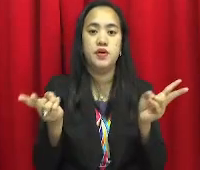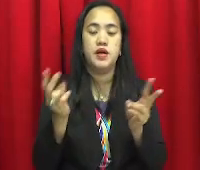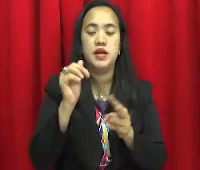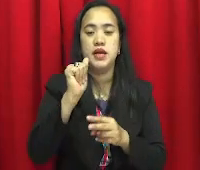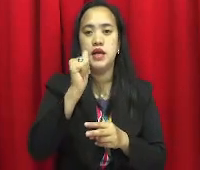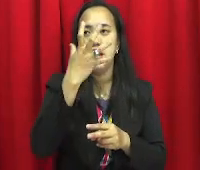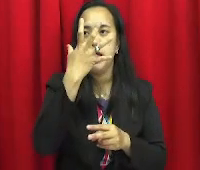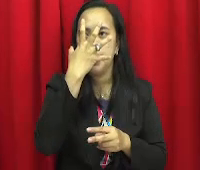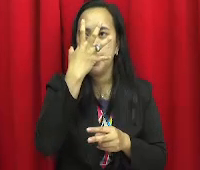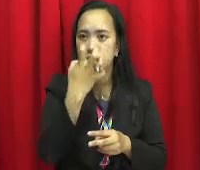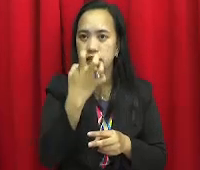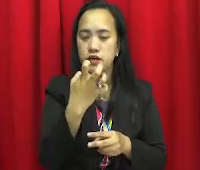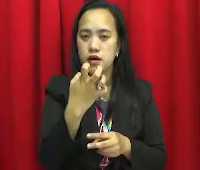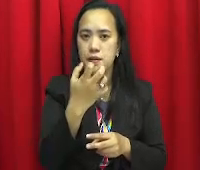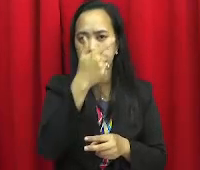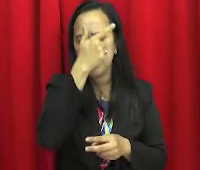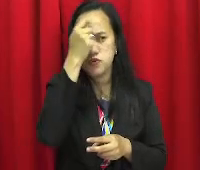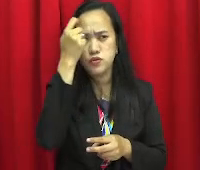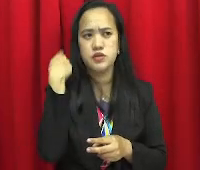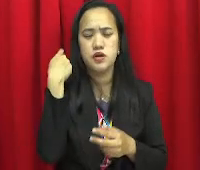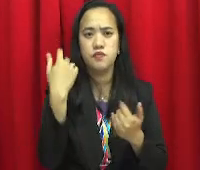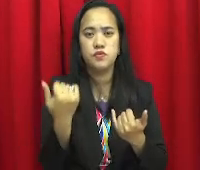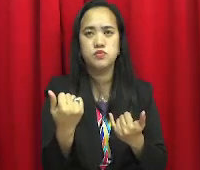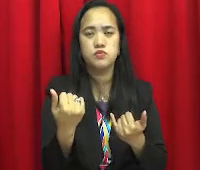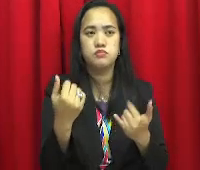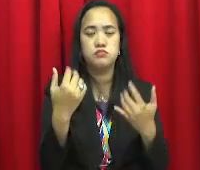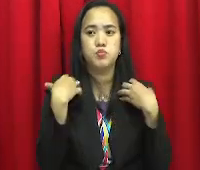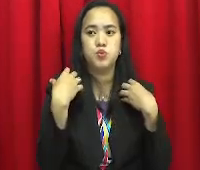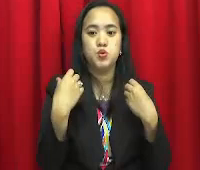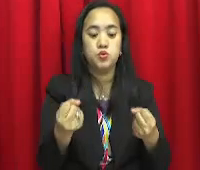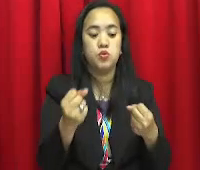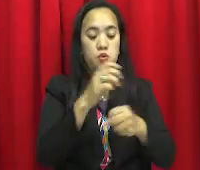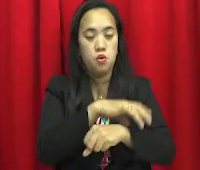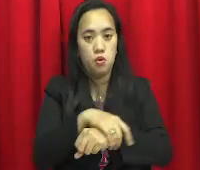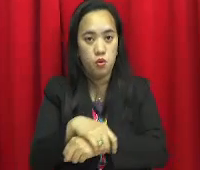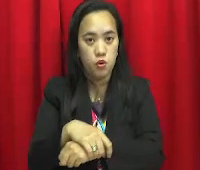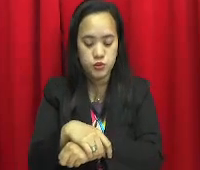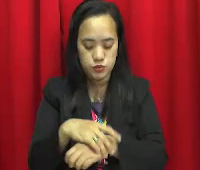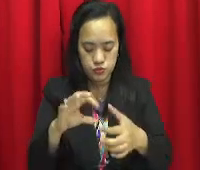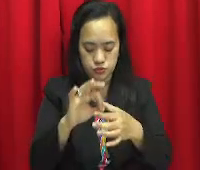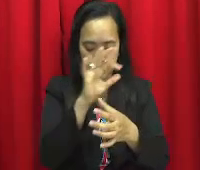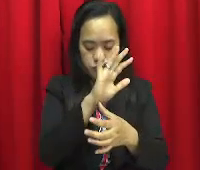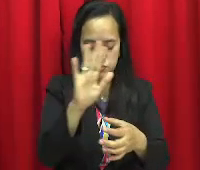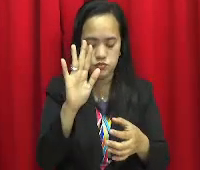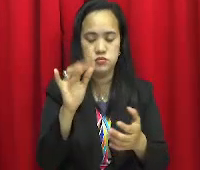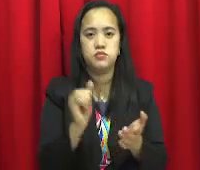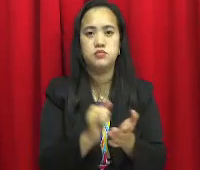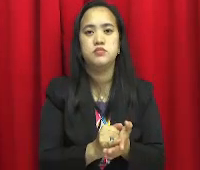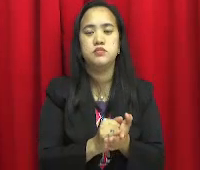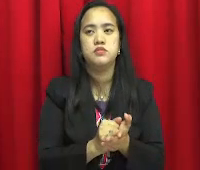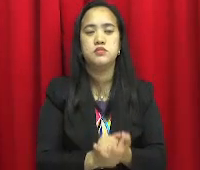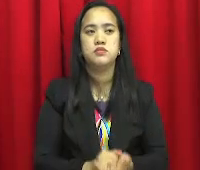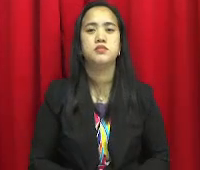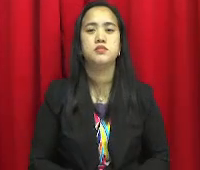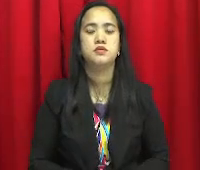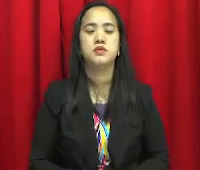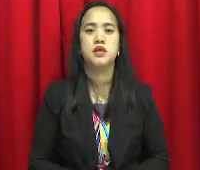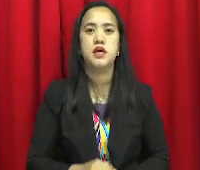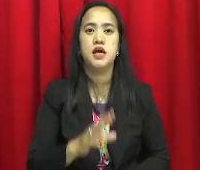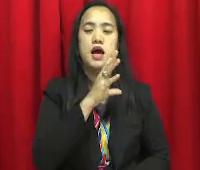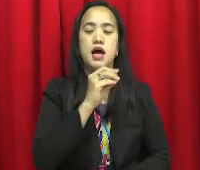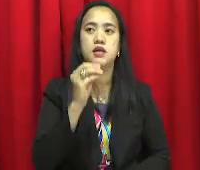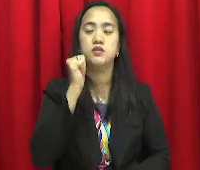may stronghold na sa iyo ang diablo. Mm-hmm. Yeah, may stronghold na si Satanas eh. Yes. At bukas, kakalabitin